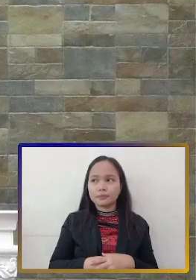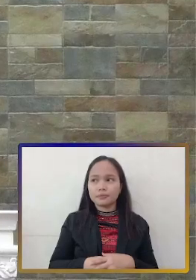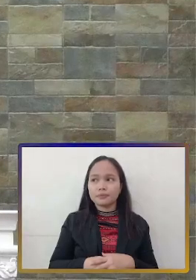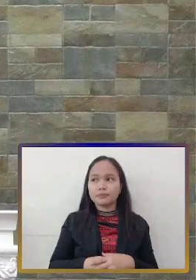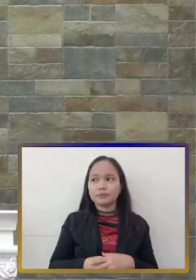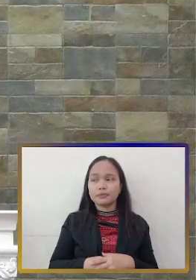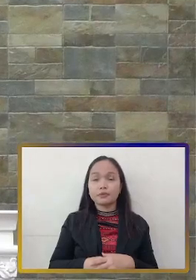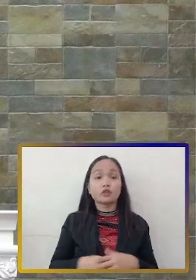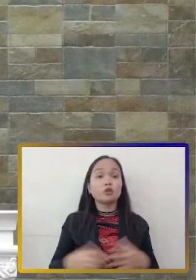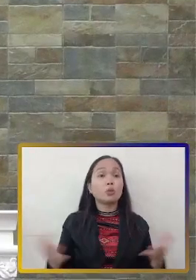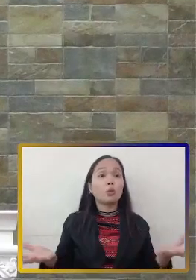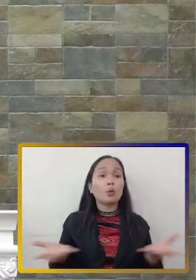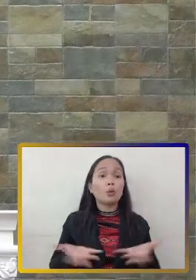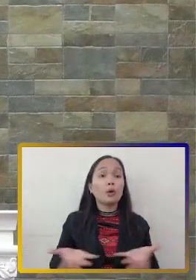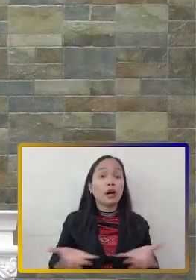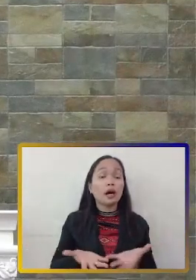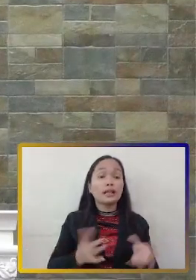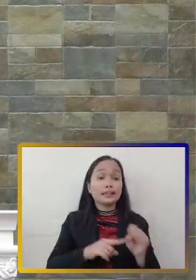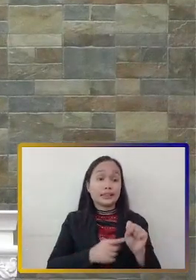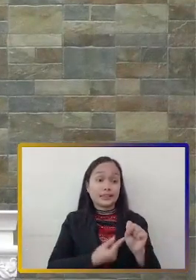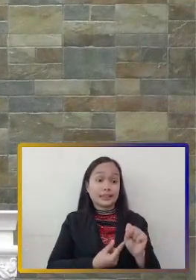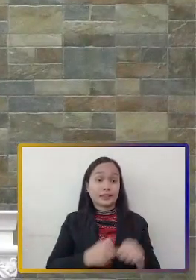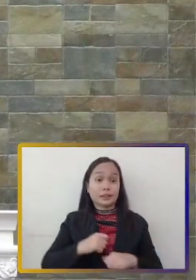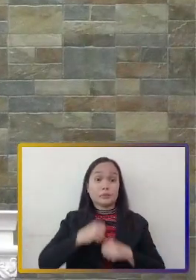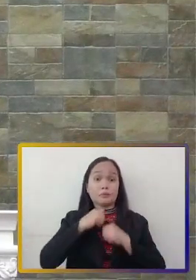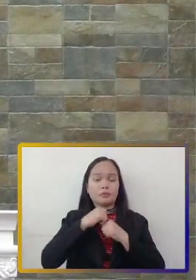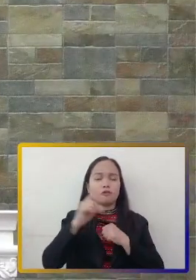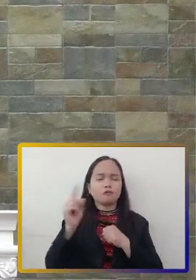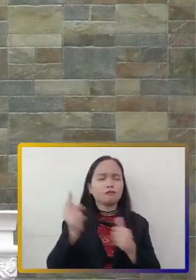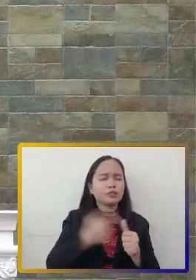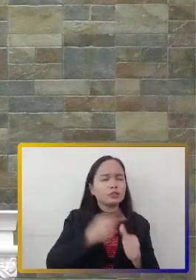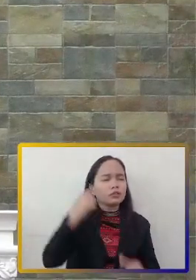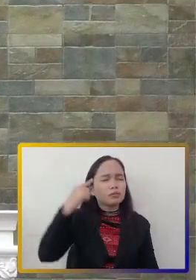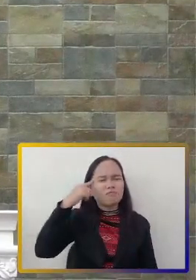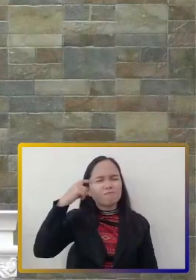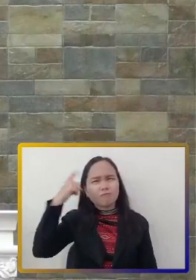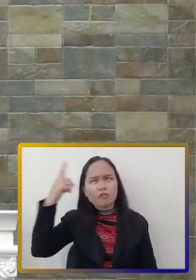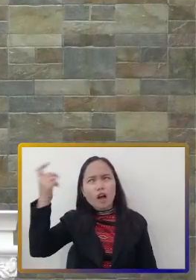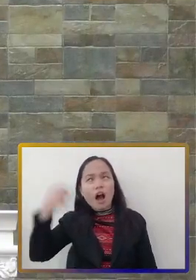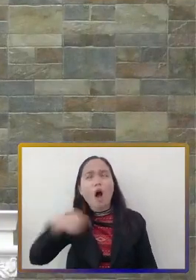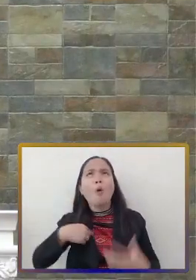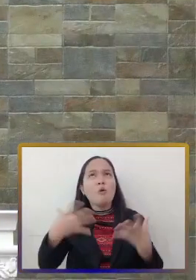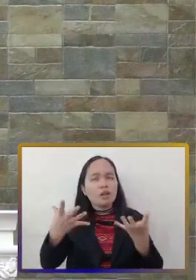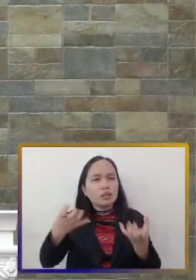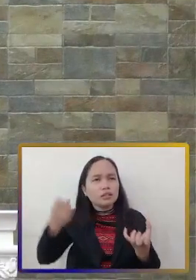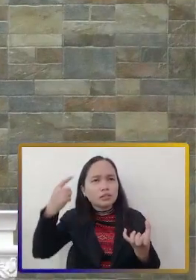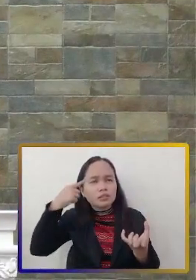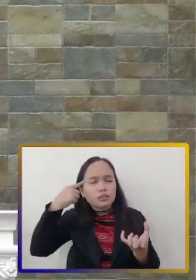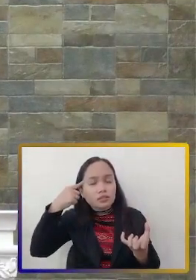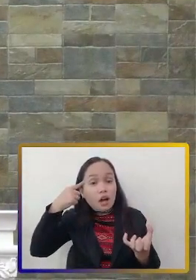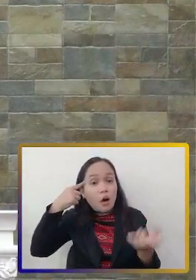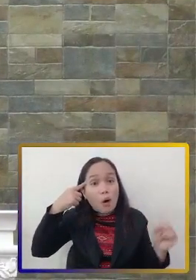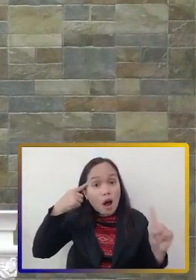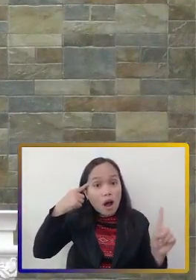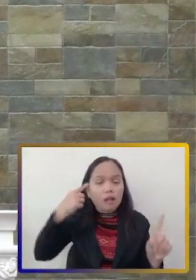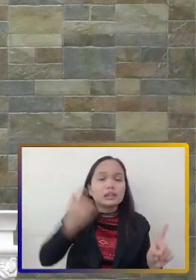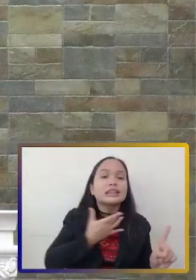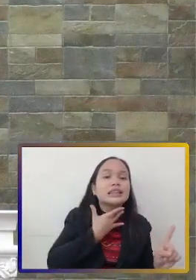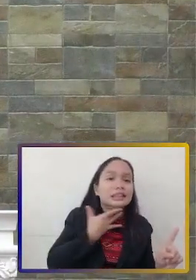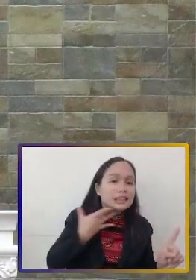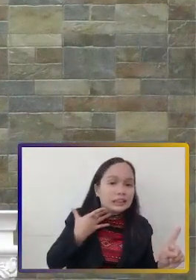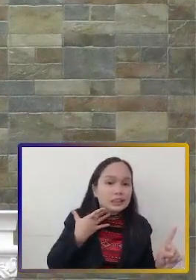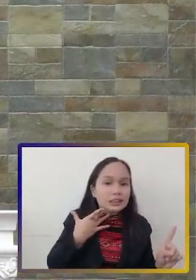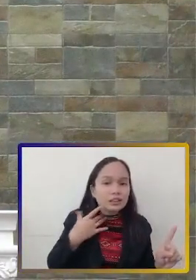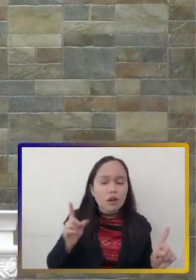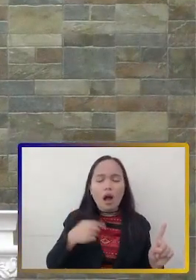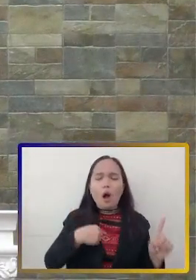Saan nagsimula ang pride? Imagination. Gusto ko ng ganito. Saan nagsimula yan? Lust. Gusto ko